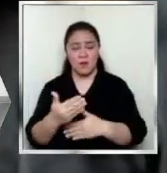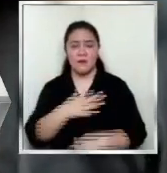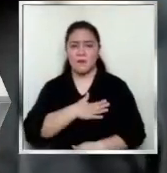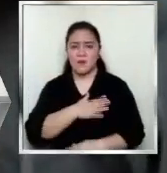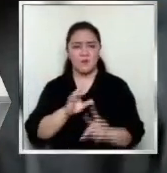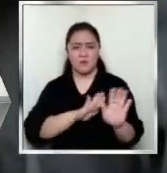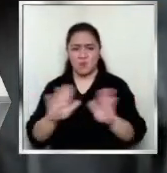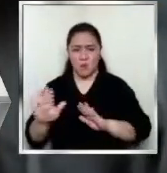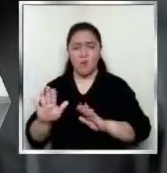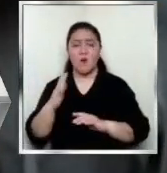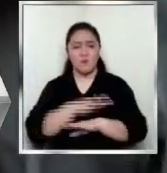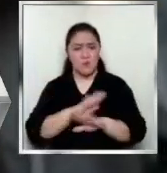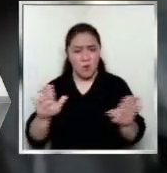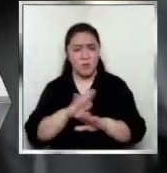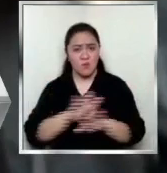Kasi